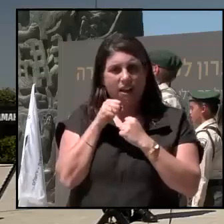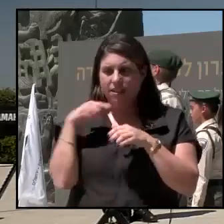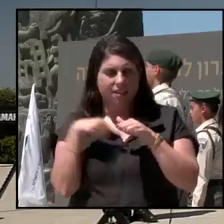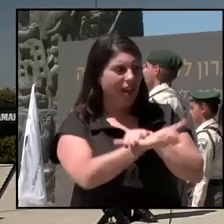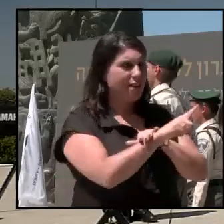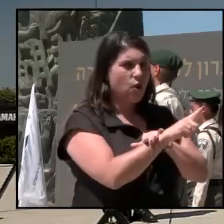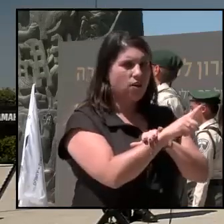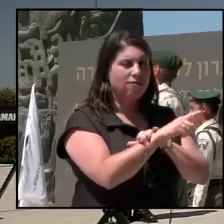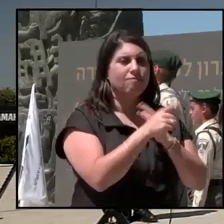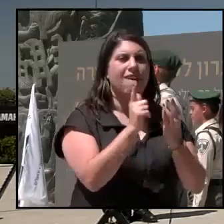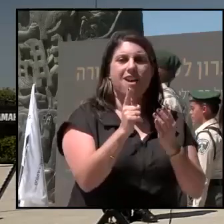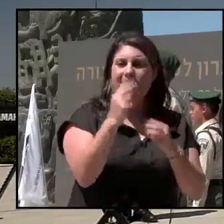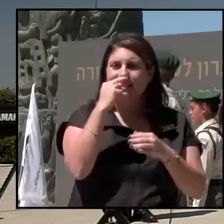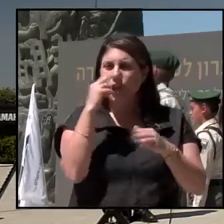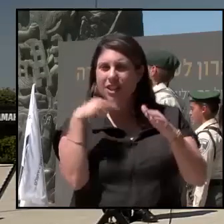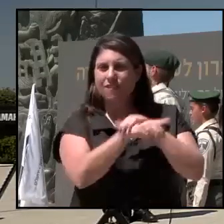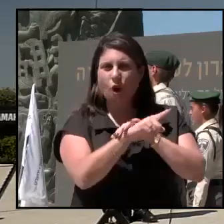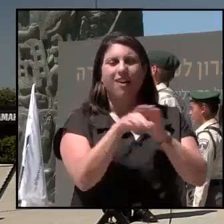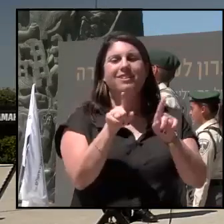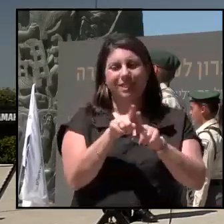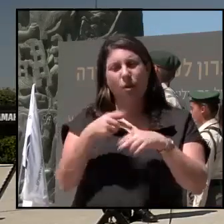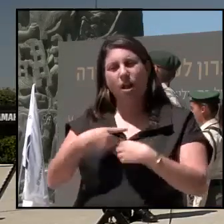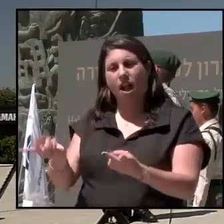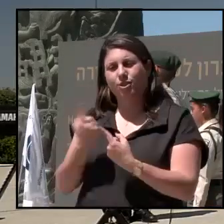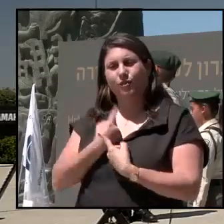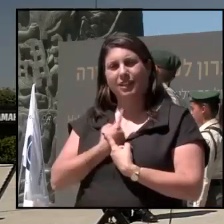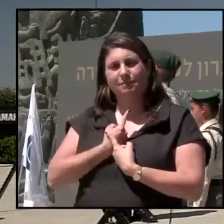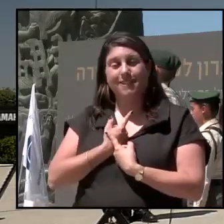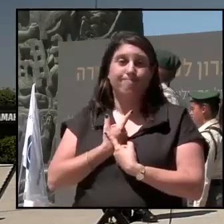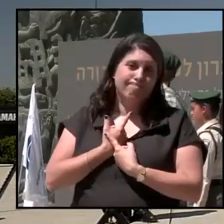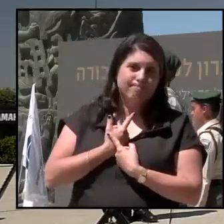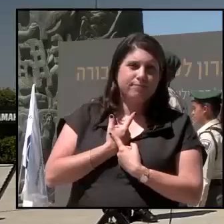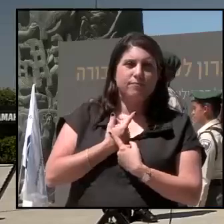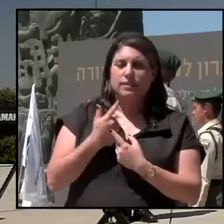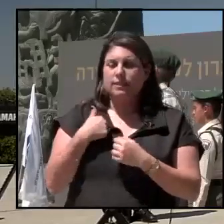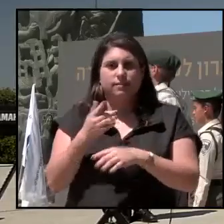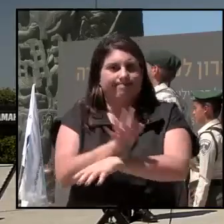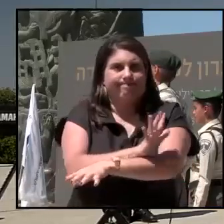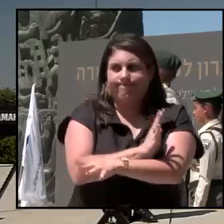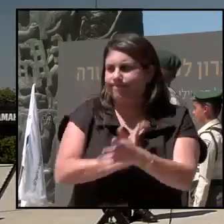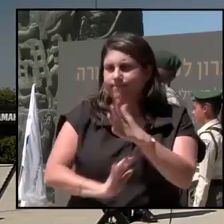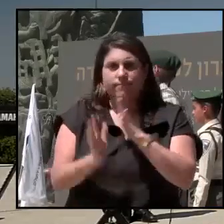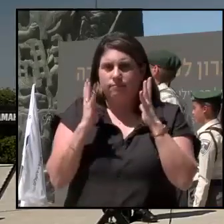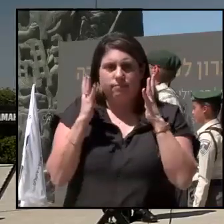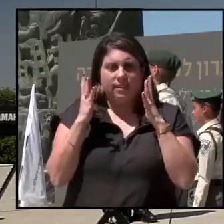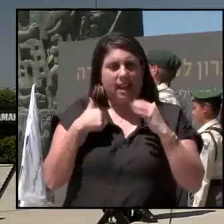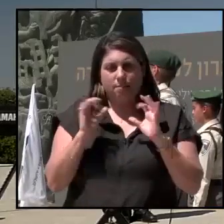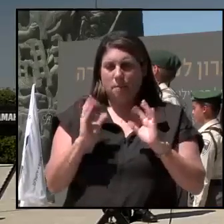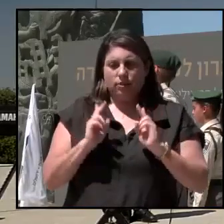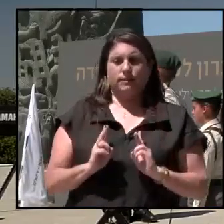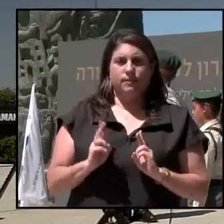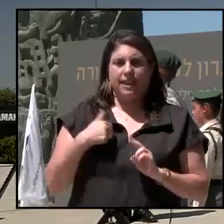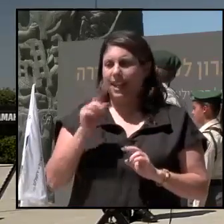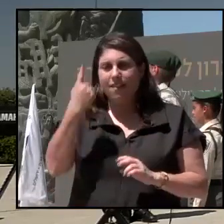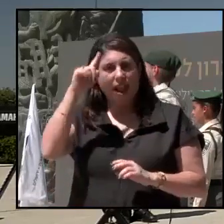ולנוס, אבל כל ניסיון לברוח יהיה חסר תועלת. גל של פאניקה גורם לדמי לקפוא. אני חייב לאלתר